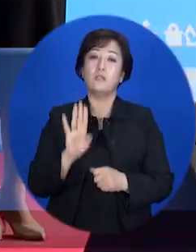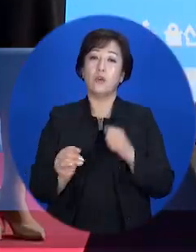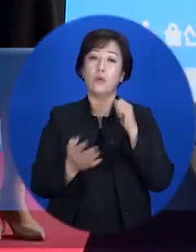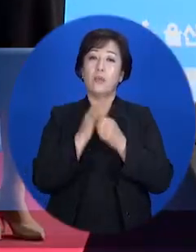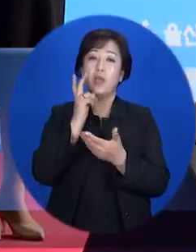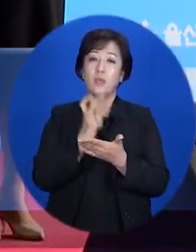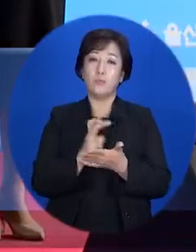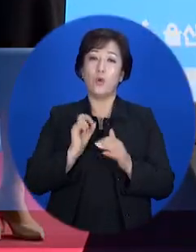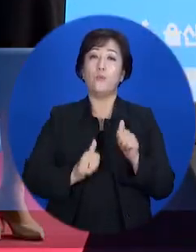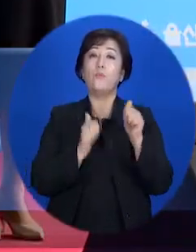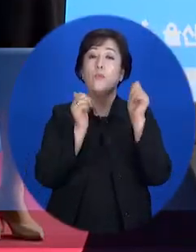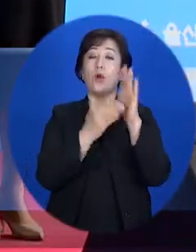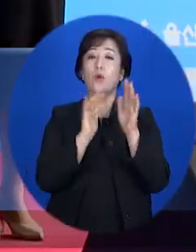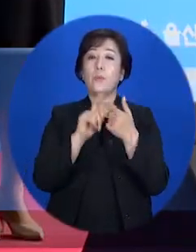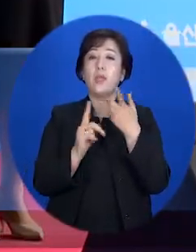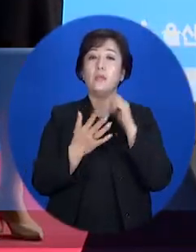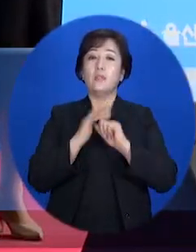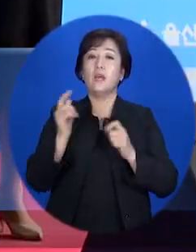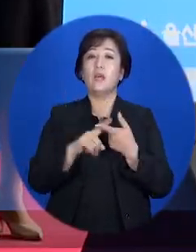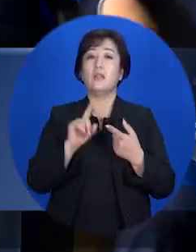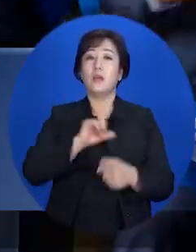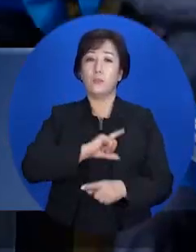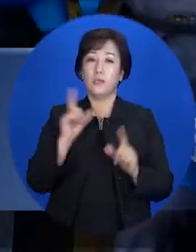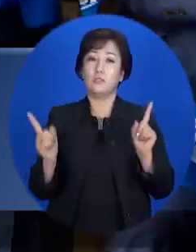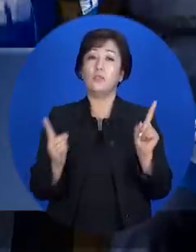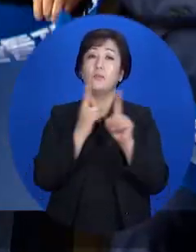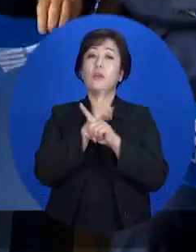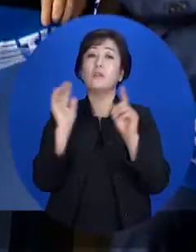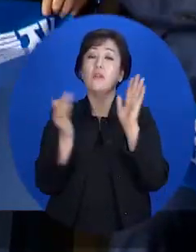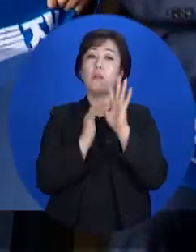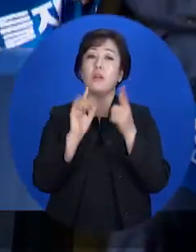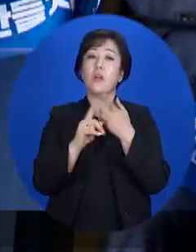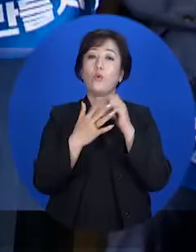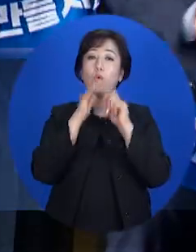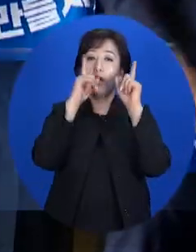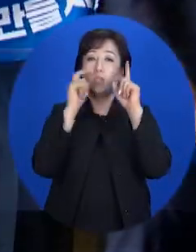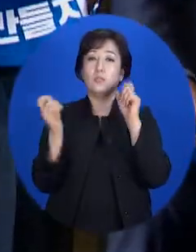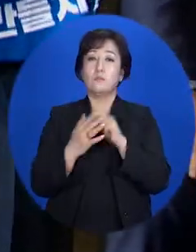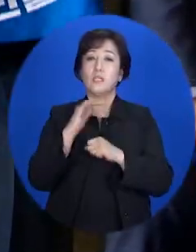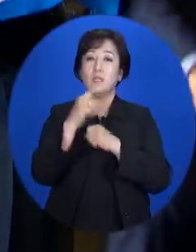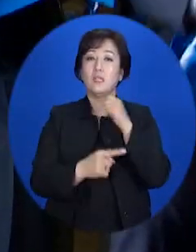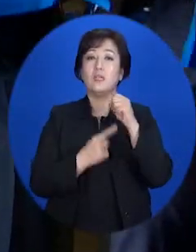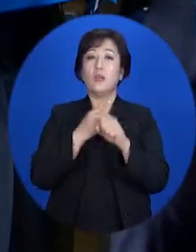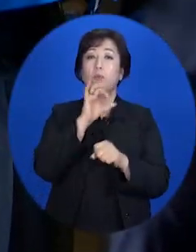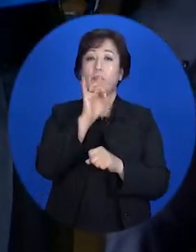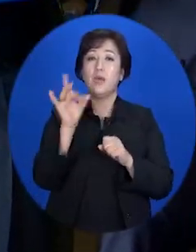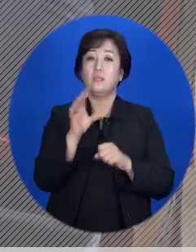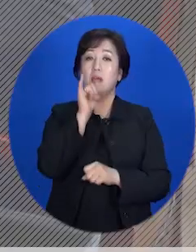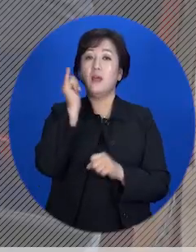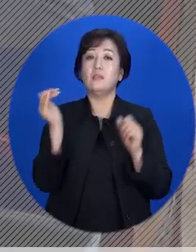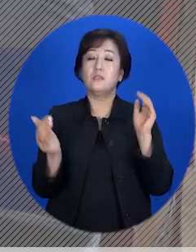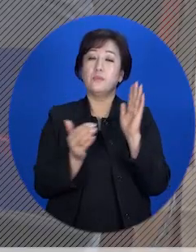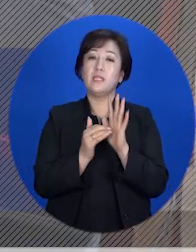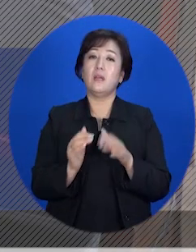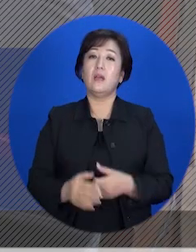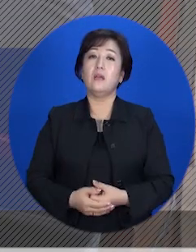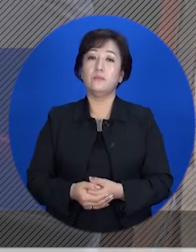따라 수산인의 날로 명칭을 변경하고 매년 기념식을 개최해오고 있습니다.